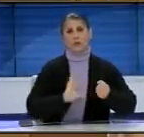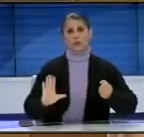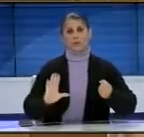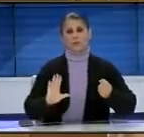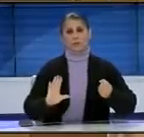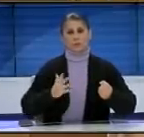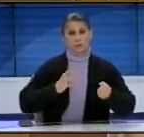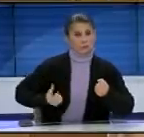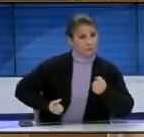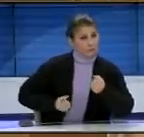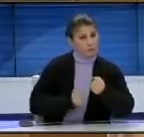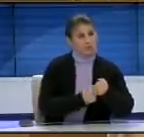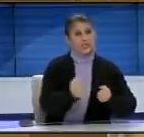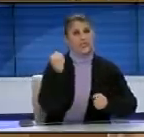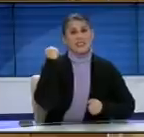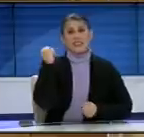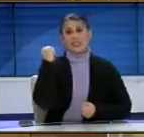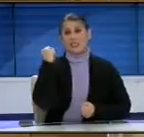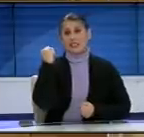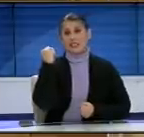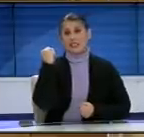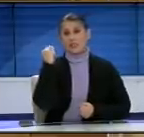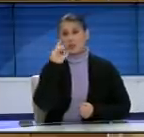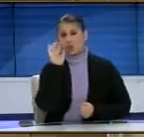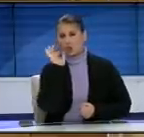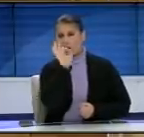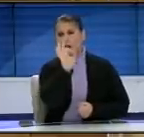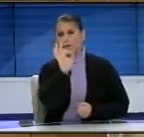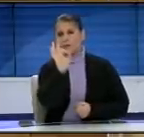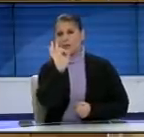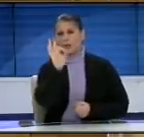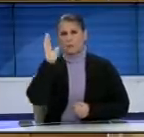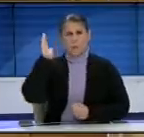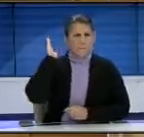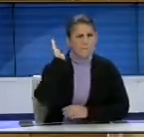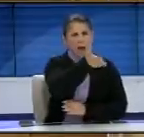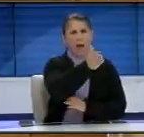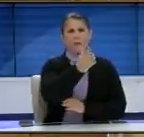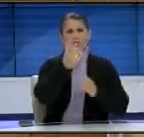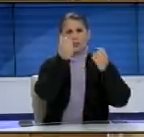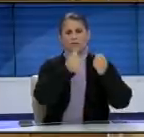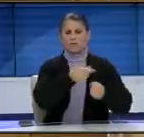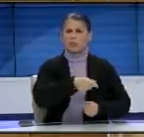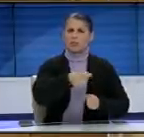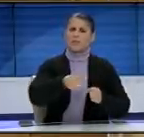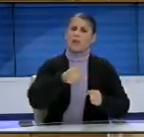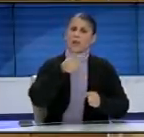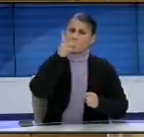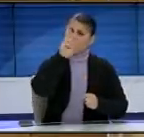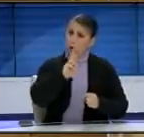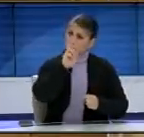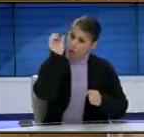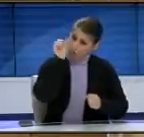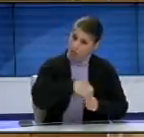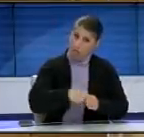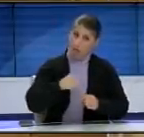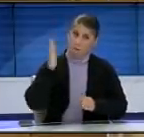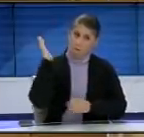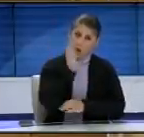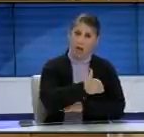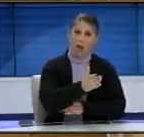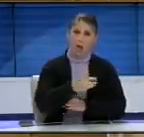υποστηρίζοντας ισχυρές στοκευμένες κυρώσεις εις βάρος της Ρωσίας, προκειμένου να τερματίσει